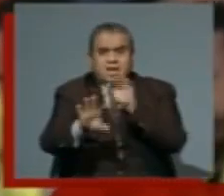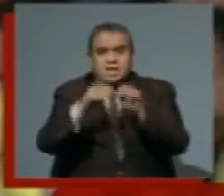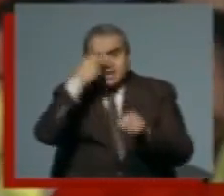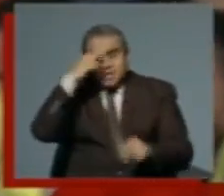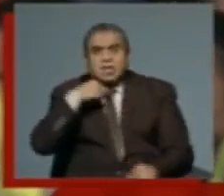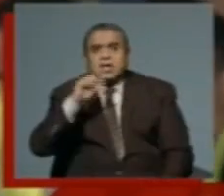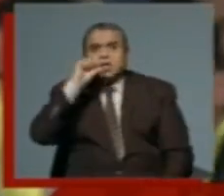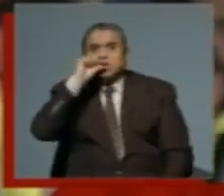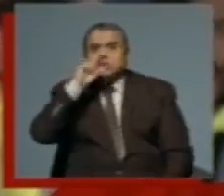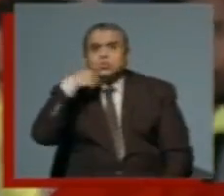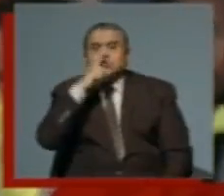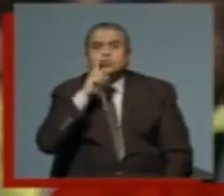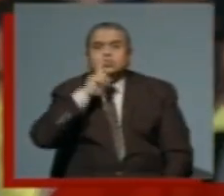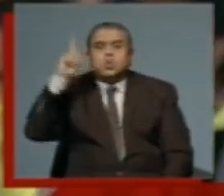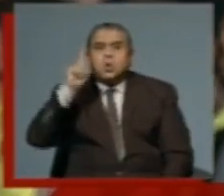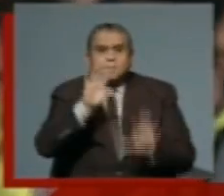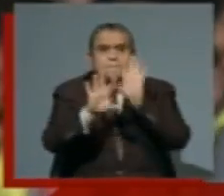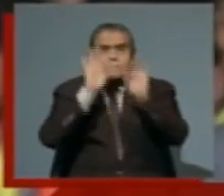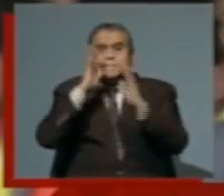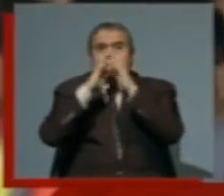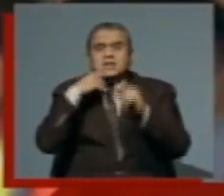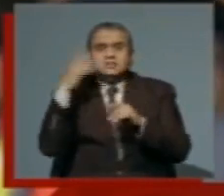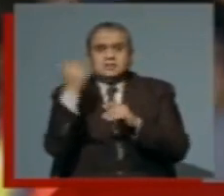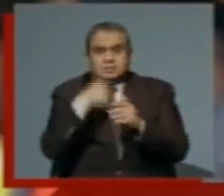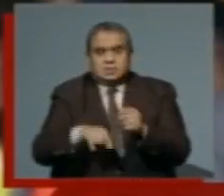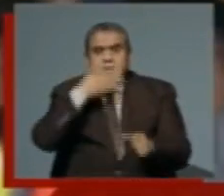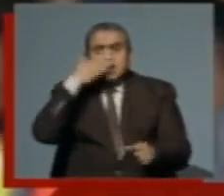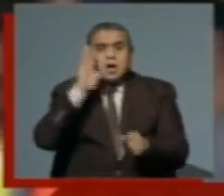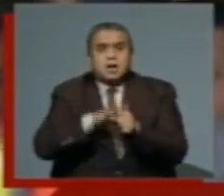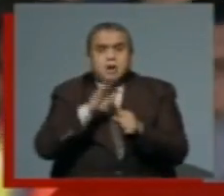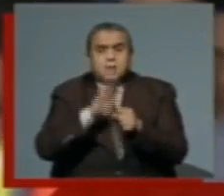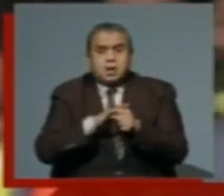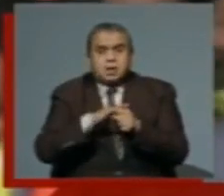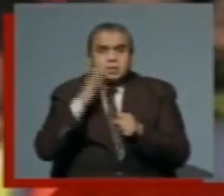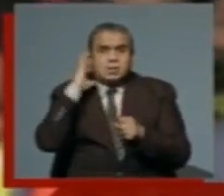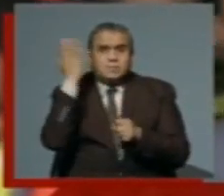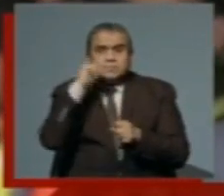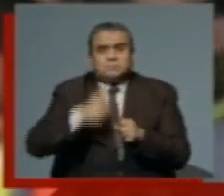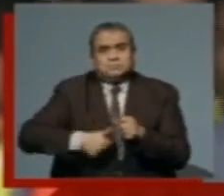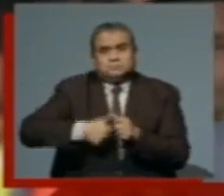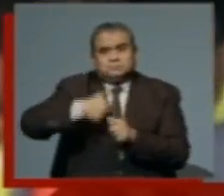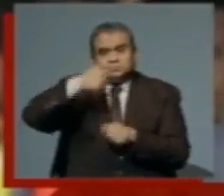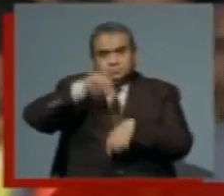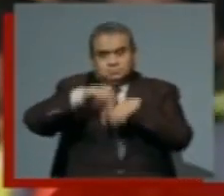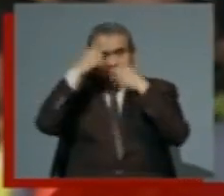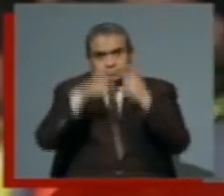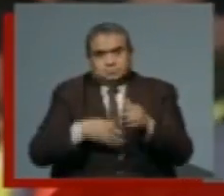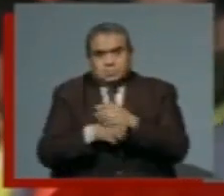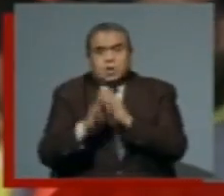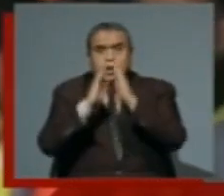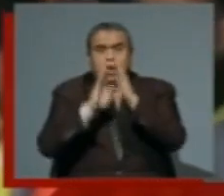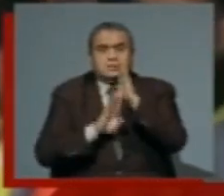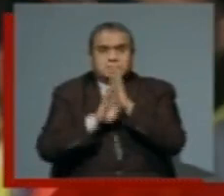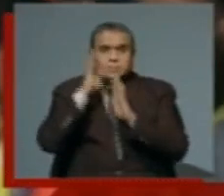محافظات مصر مختلفه حياه رمضان دائما له اجواء خاصه جدا هنا عندنا في مصر